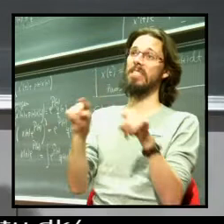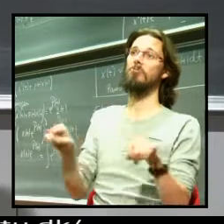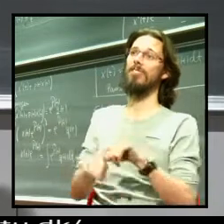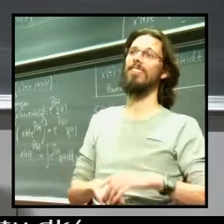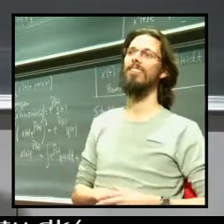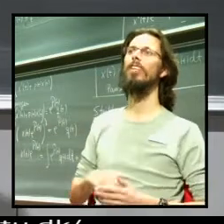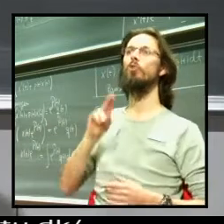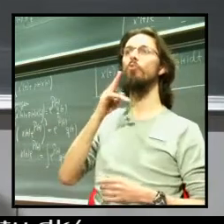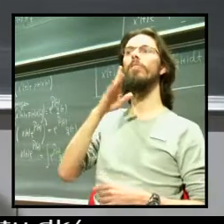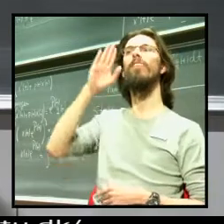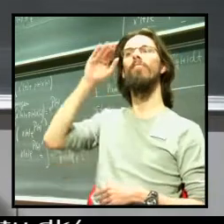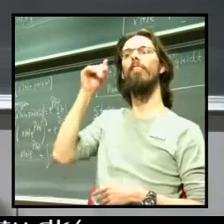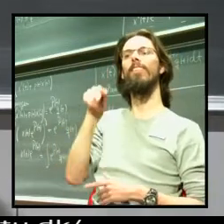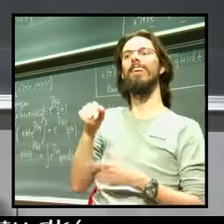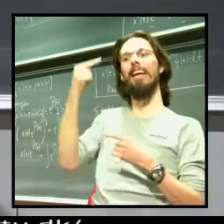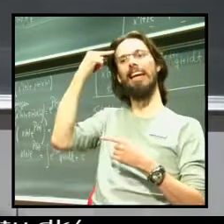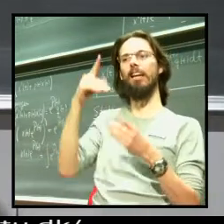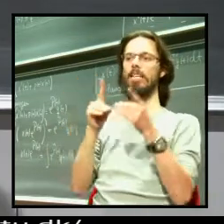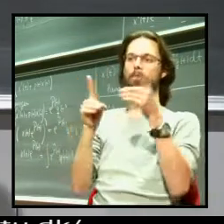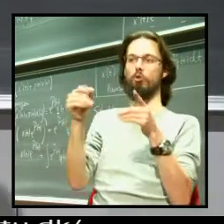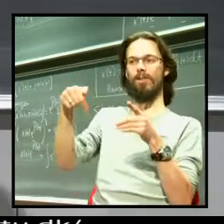hvad dimensionen af kernen er.